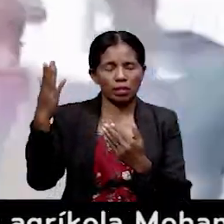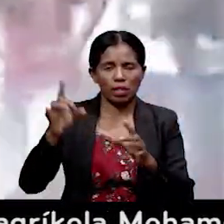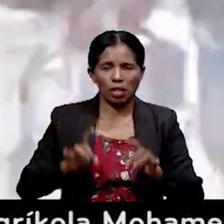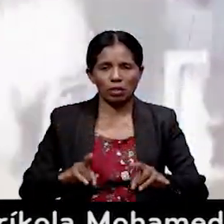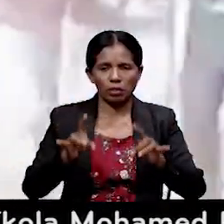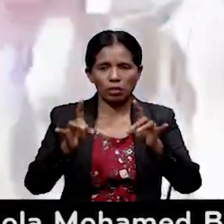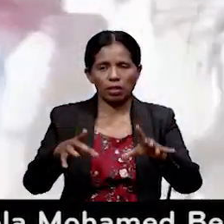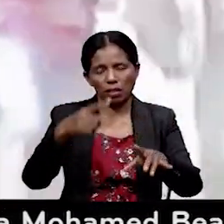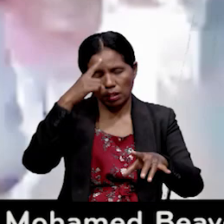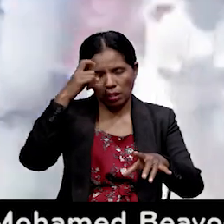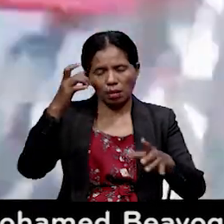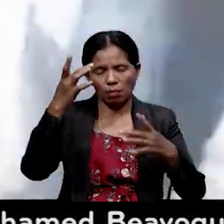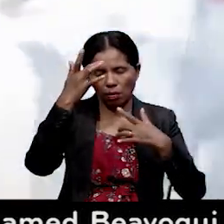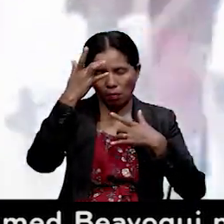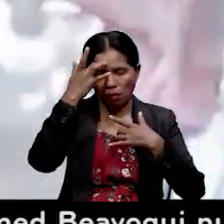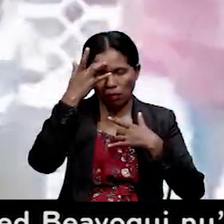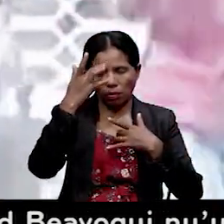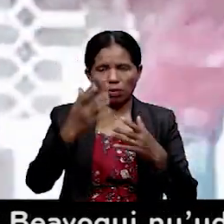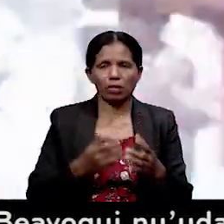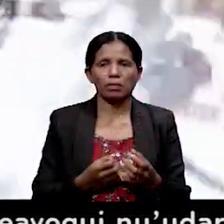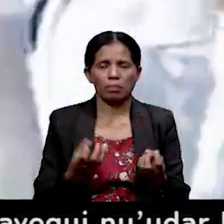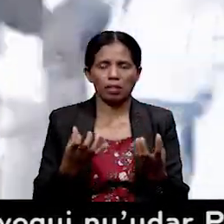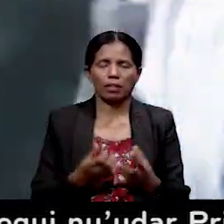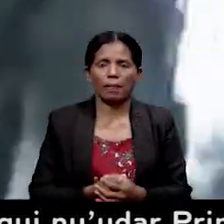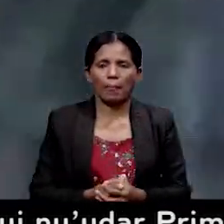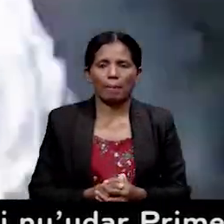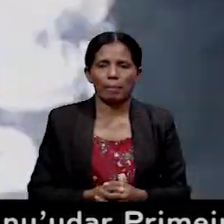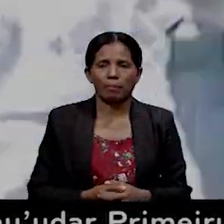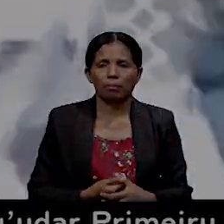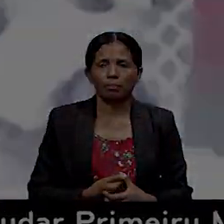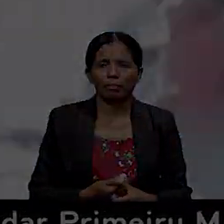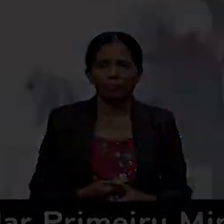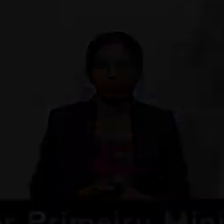Australia, tanba moras kankru kakorok. Bem-vinda, Ximenes, GMN.